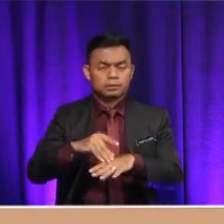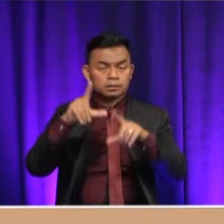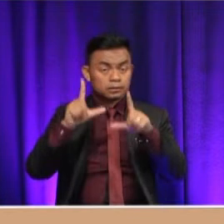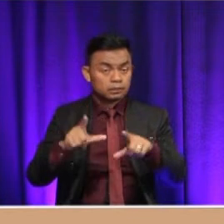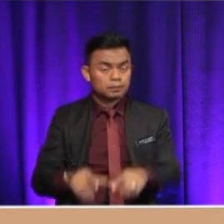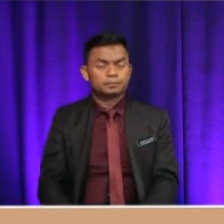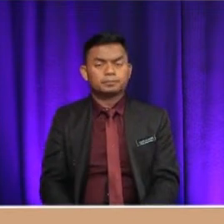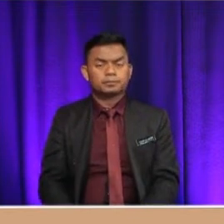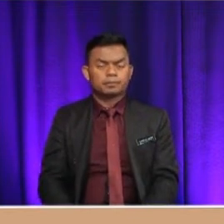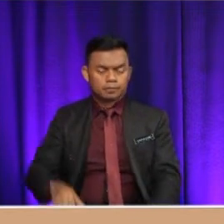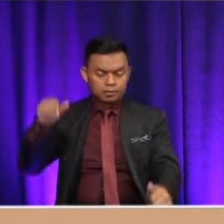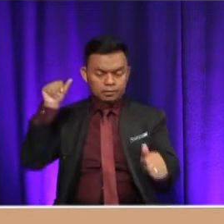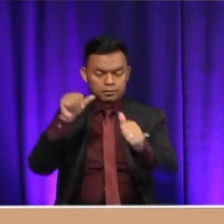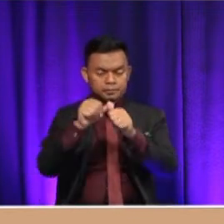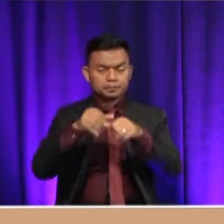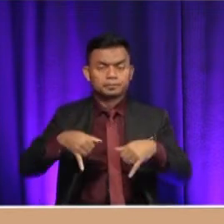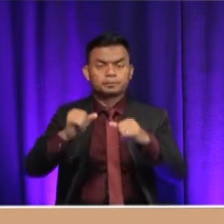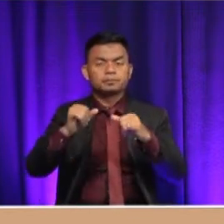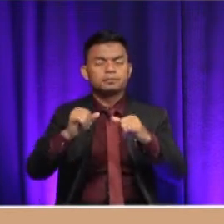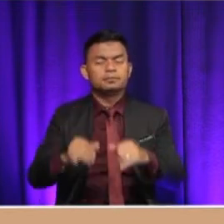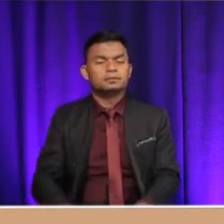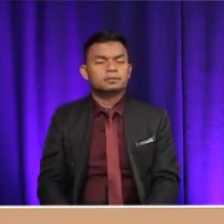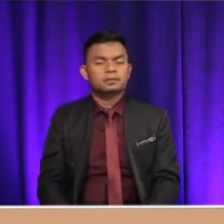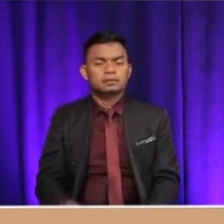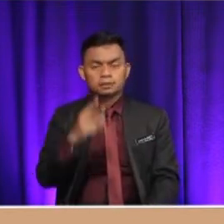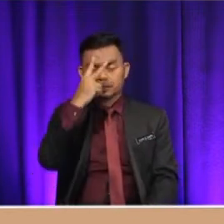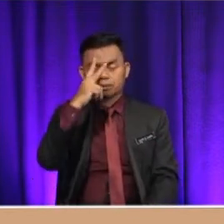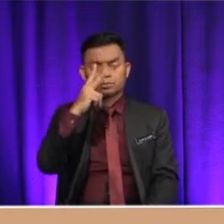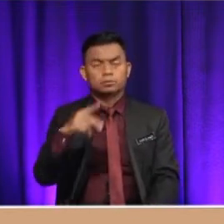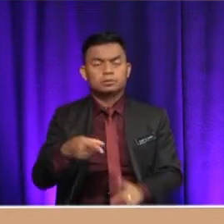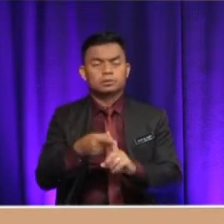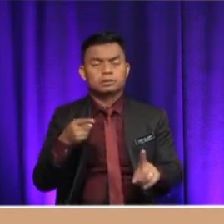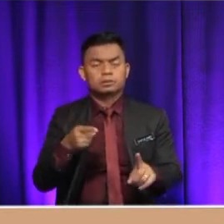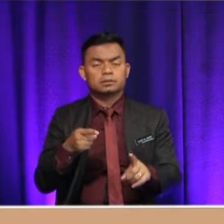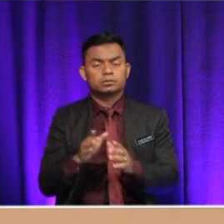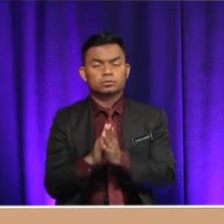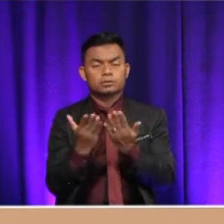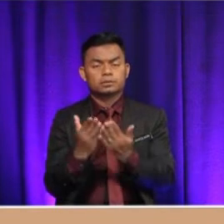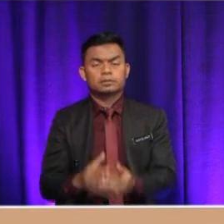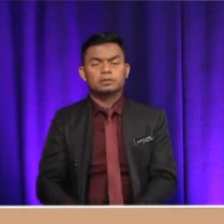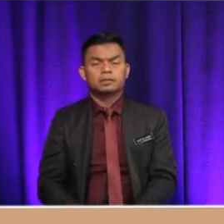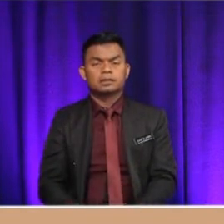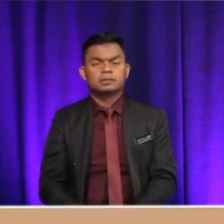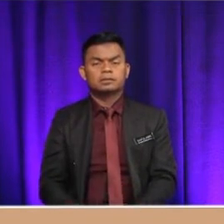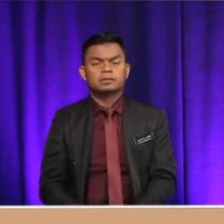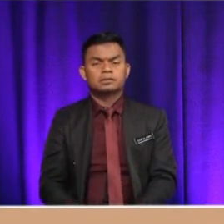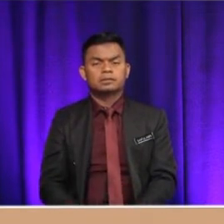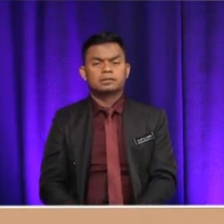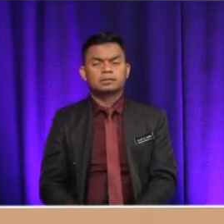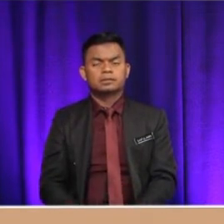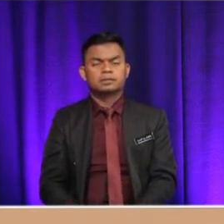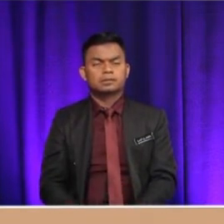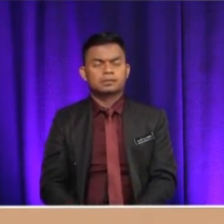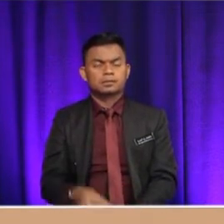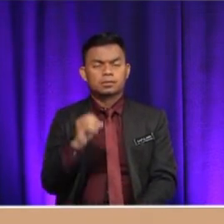aliran pipe pun, air pun dia boleh baca daripada lukisan skematik perpaipan.